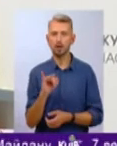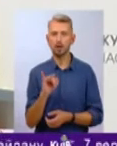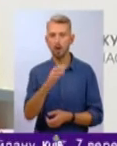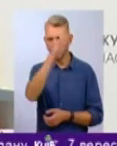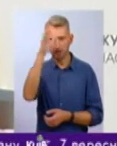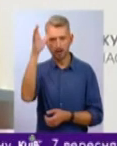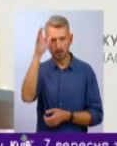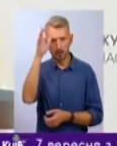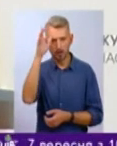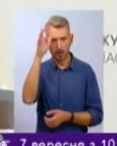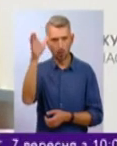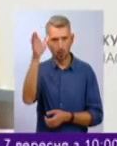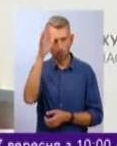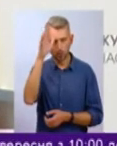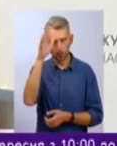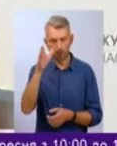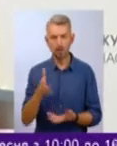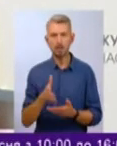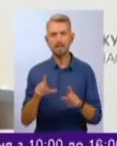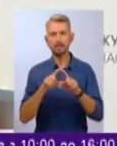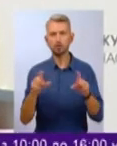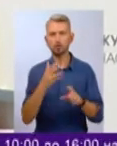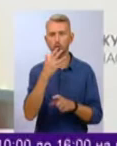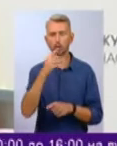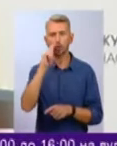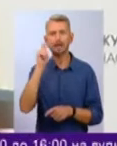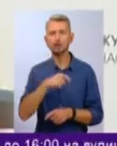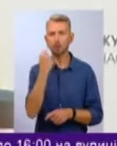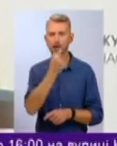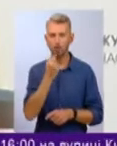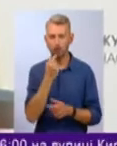Академія наук, Інститут української мови, який є